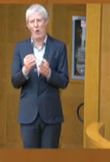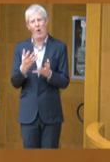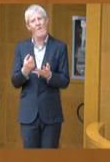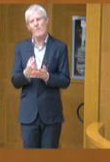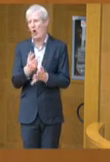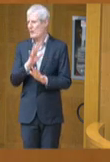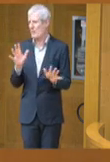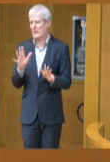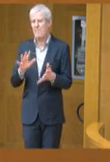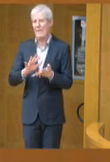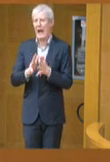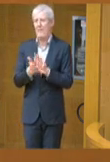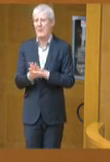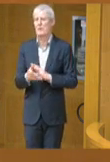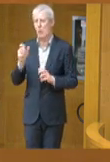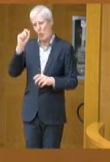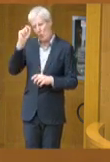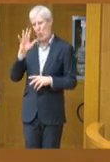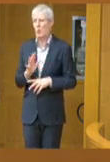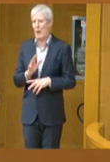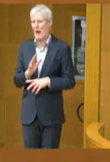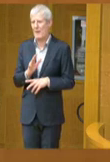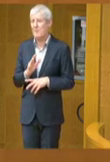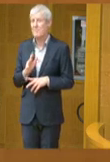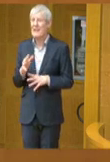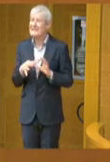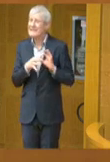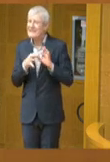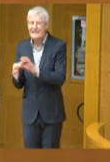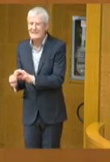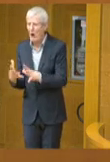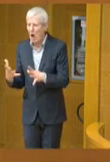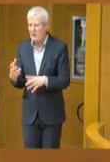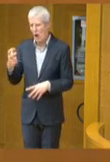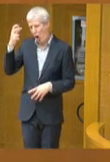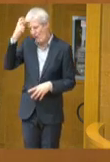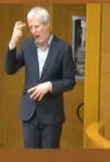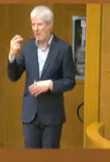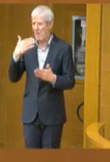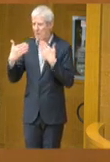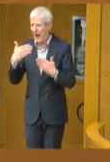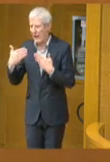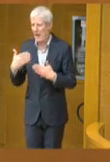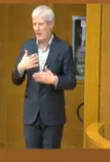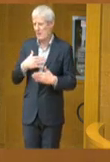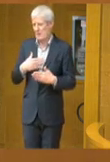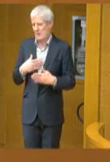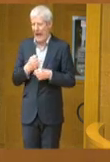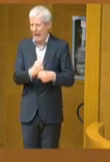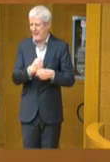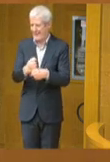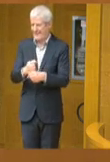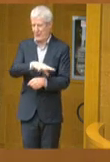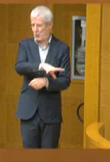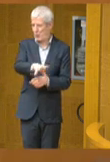e il ringraziamento non formale è legato al fatto che il governo, il Parlamento, i nostri rappresentanti nelle più grandi istituzioni